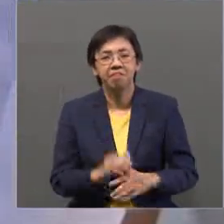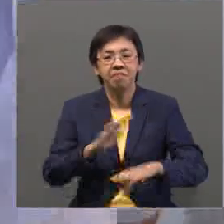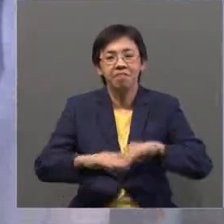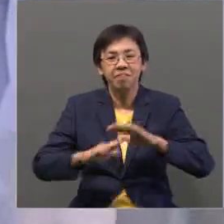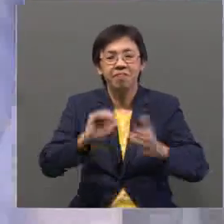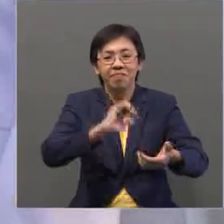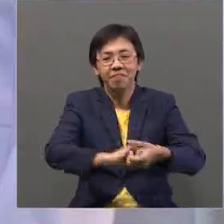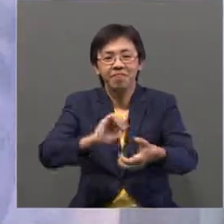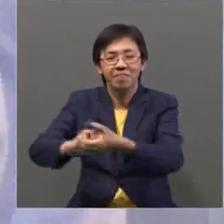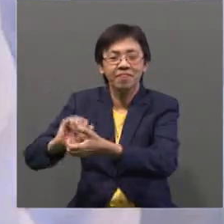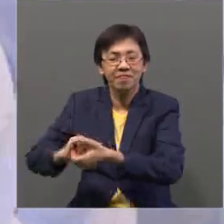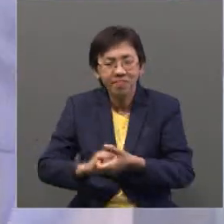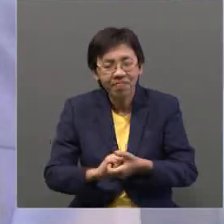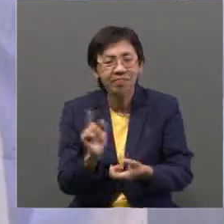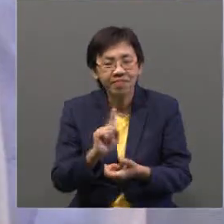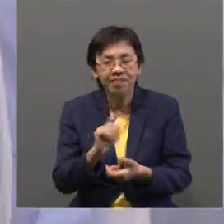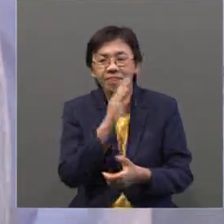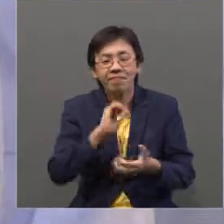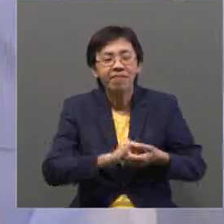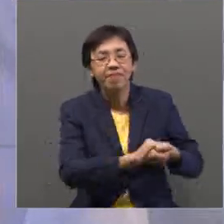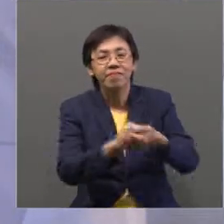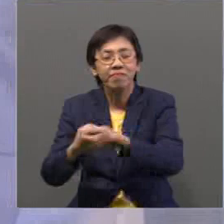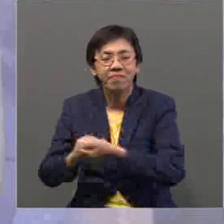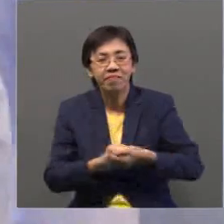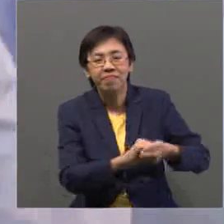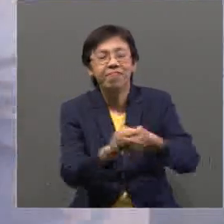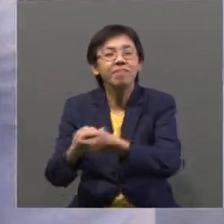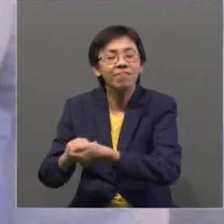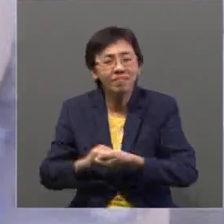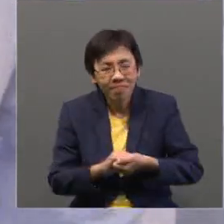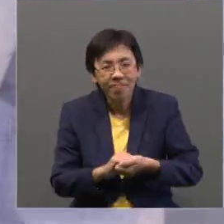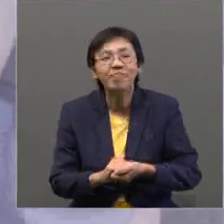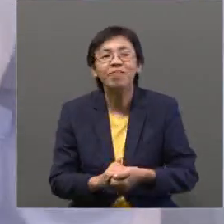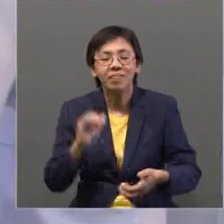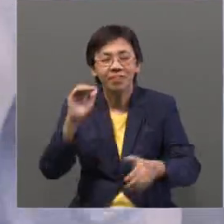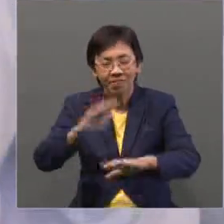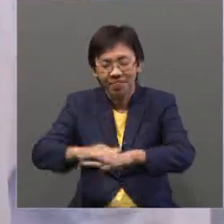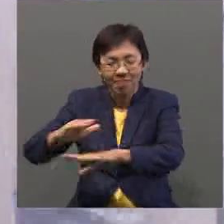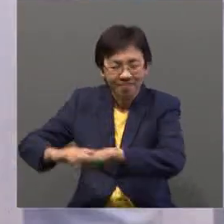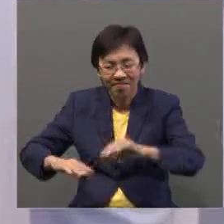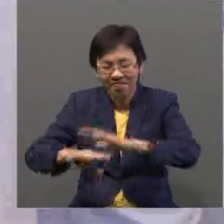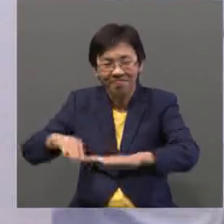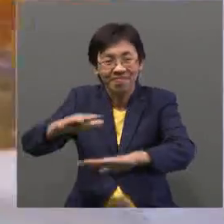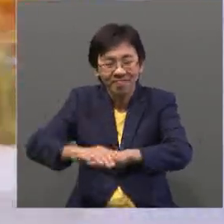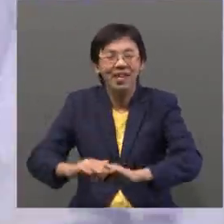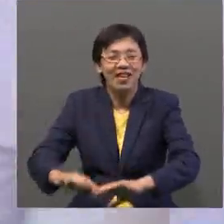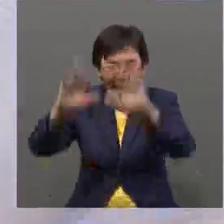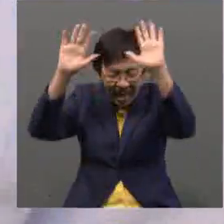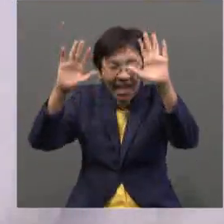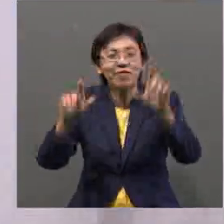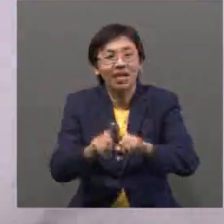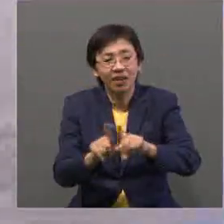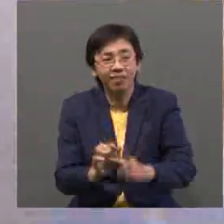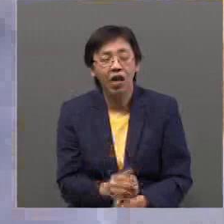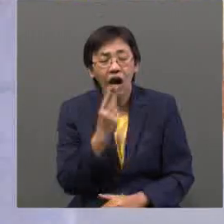ประสานมือกันนะเหมือนเวลาแบบจะร่วมกิจกรรมอะไรสักอย่างกันแล้วยื่นมือมาทับกันแล้วก็จะบูมเฮ้ขึ้นมาแล้วนี่หลายพรรคนะ